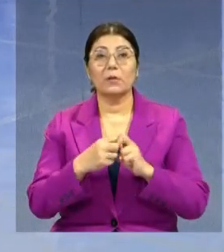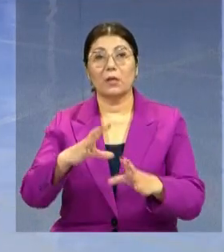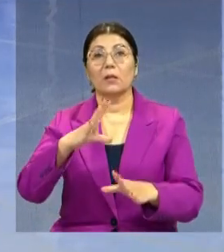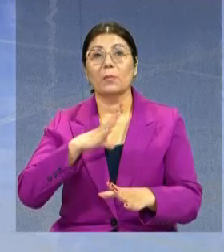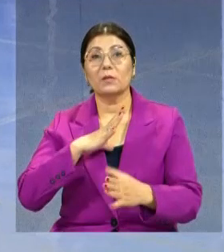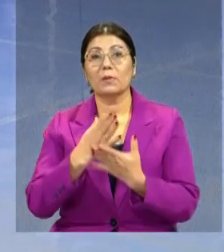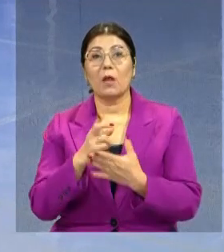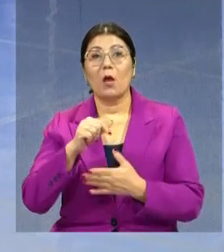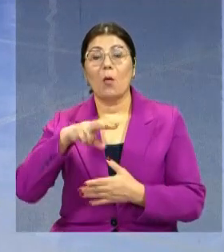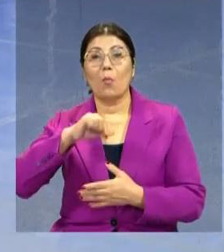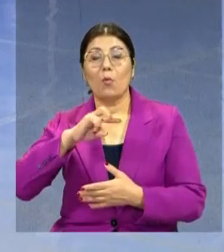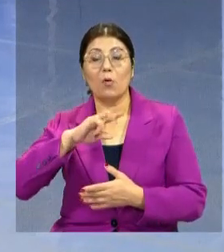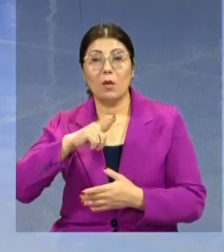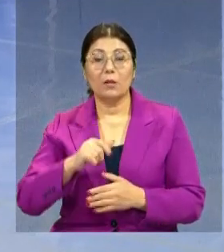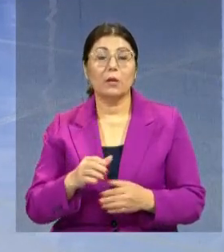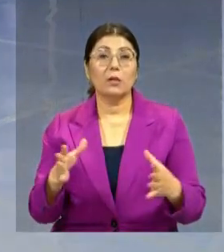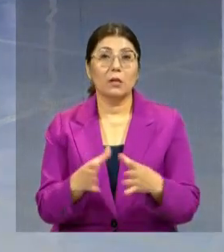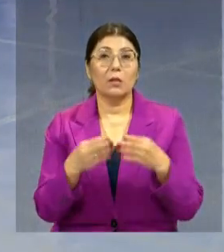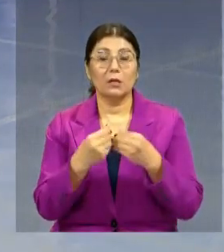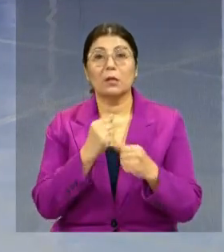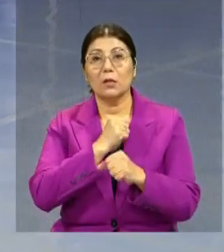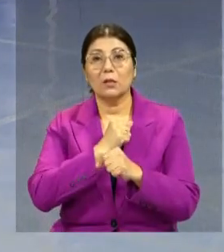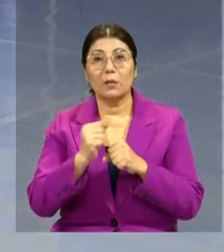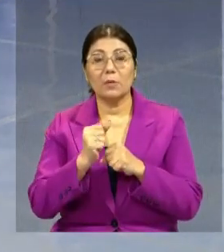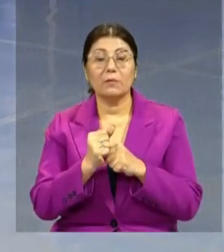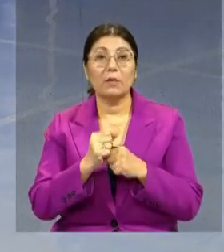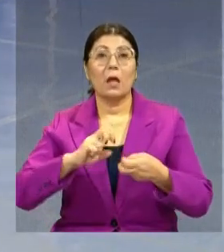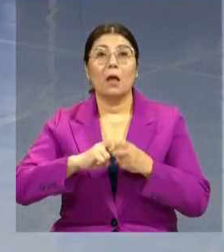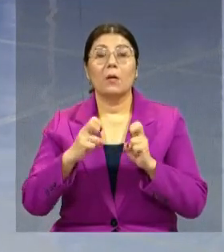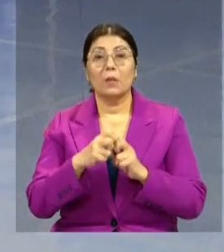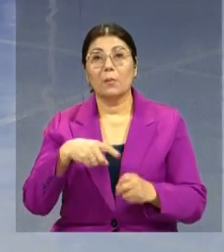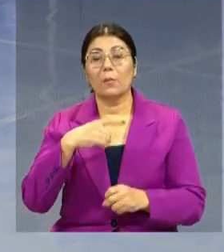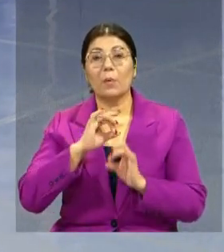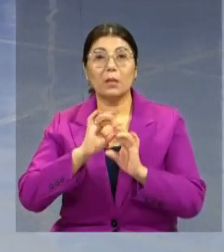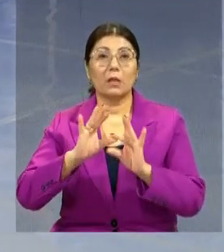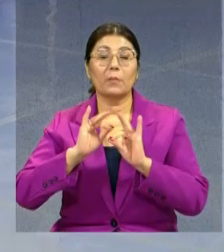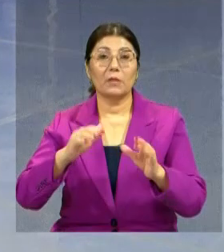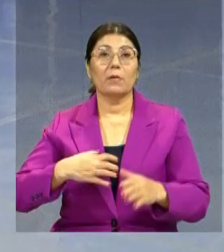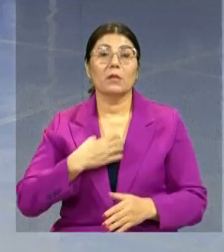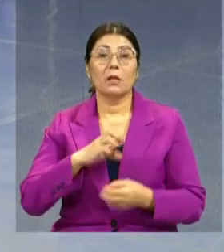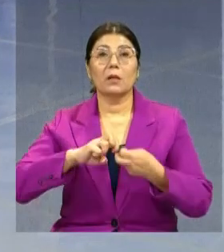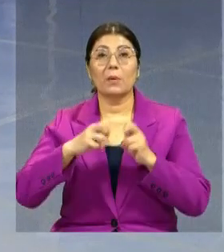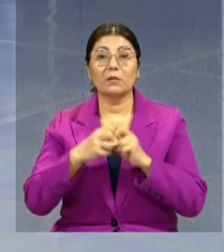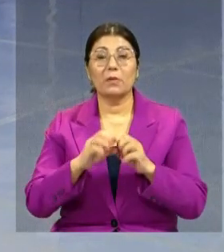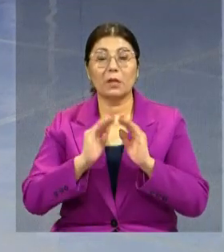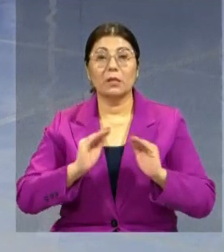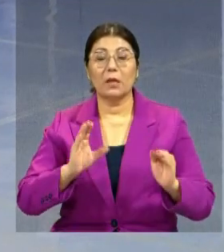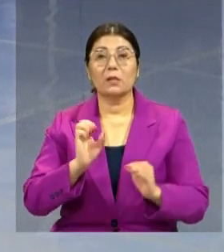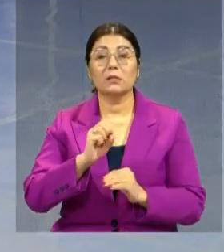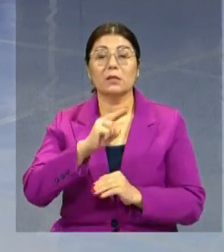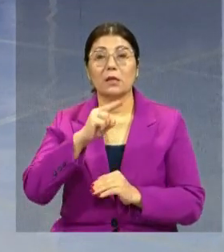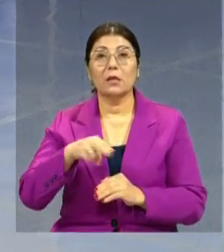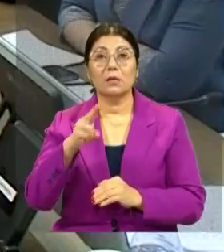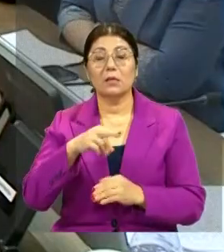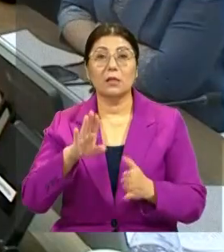отырған буллинг пен тұрмыстық зорлық-зомбылықтың алдын алу жайы айтылды. Тағы бір маңызды мәселе балабақшадағы